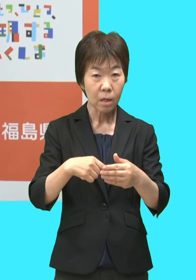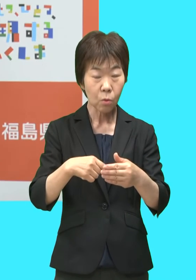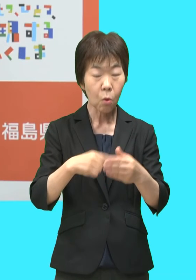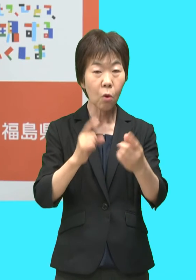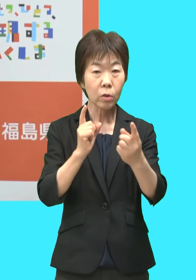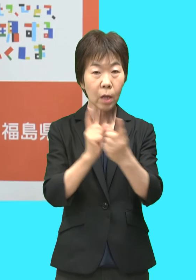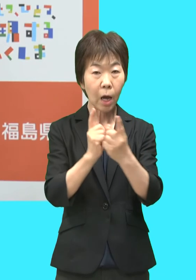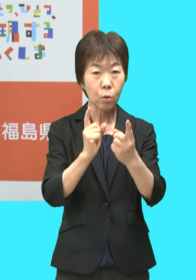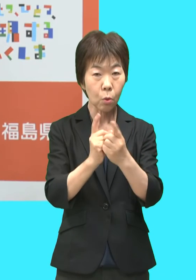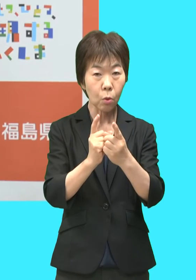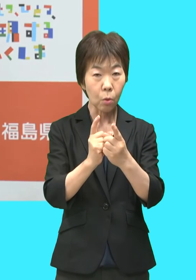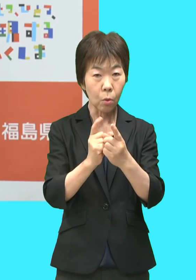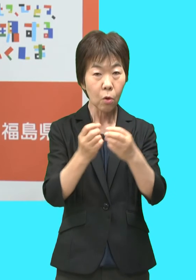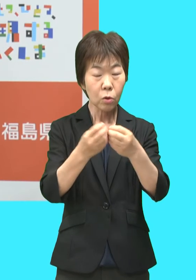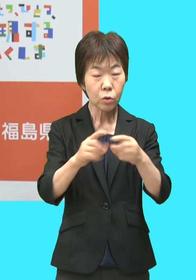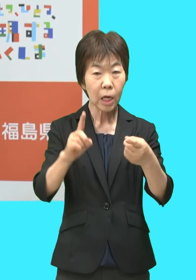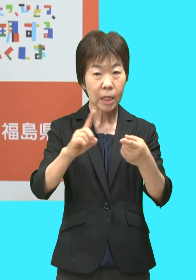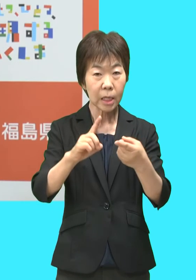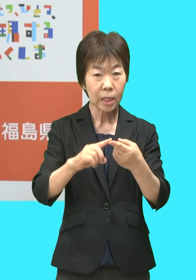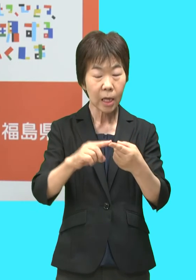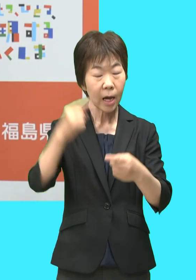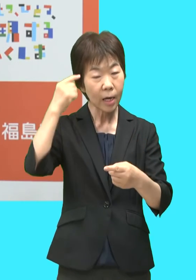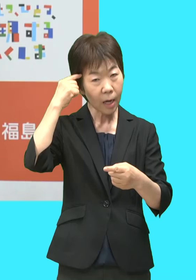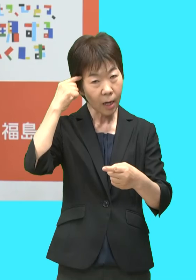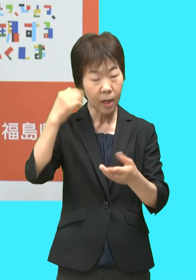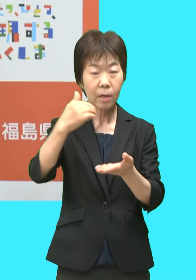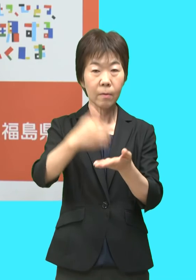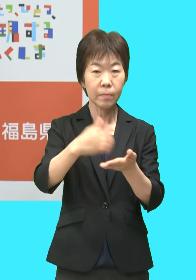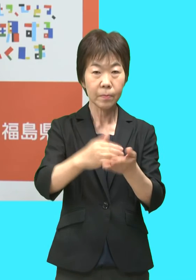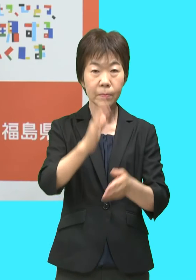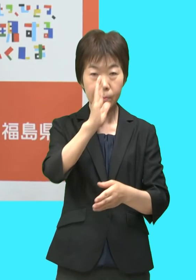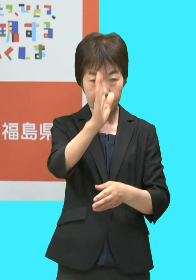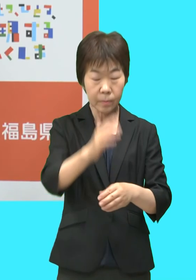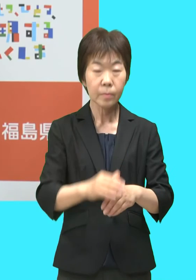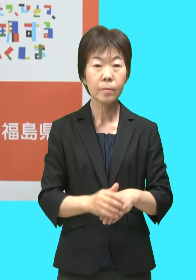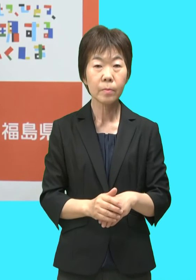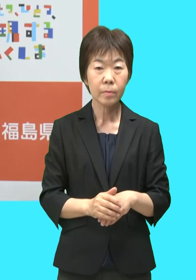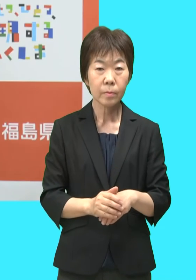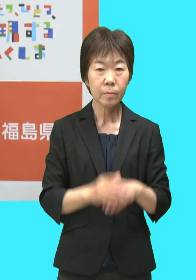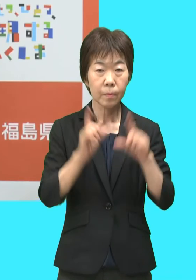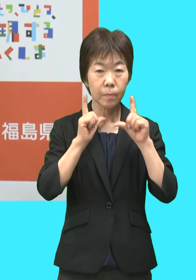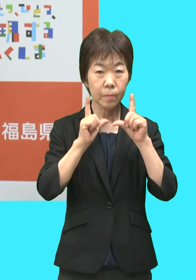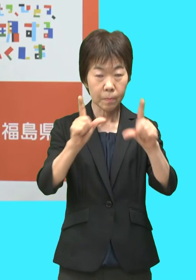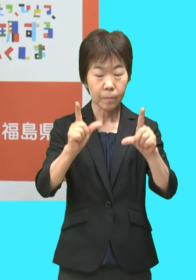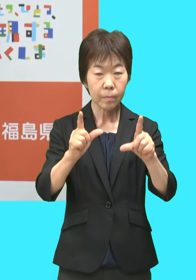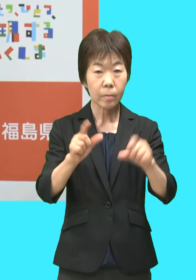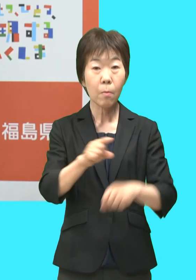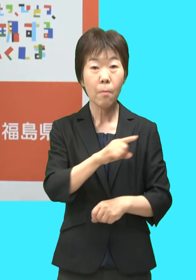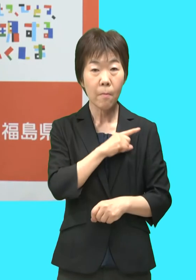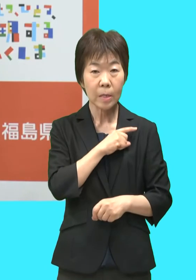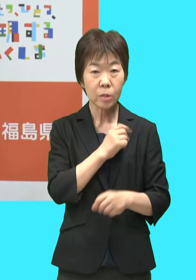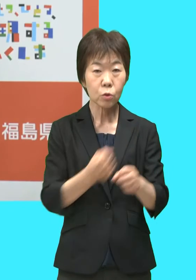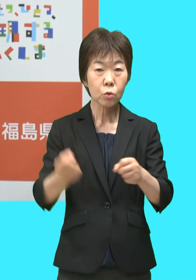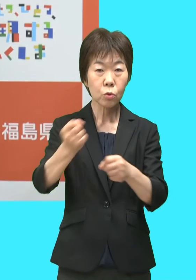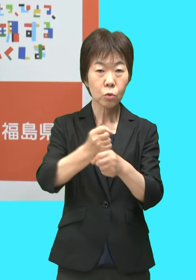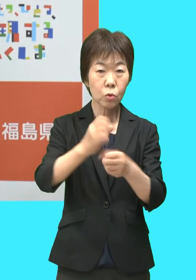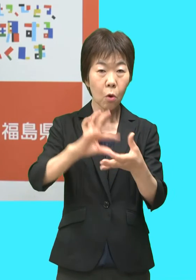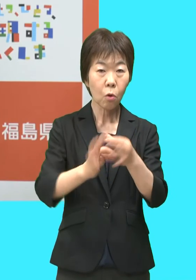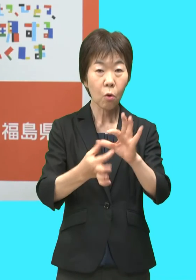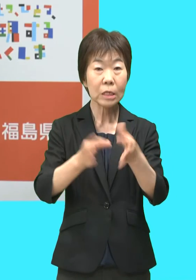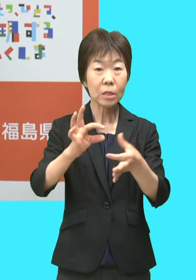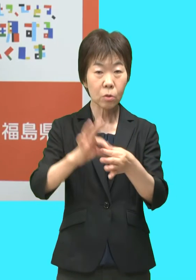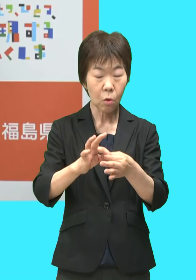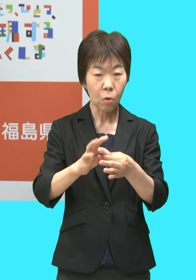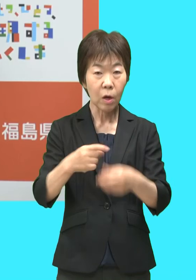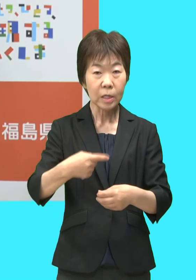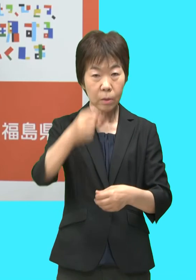ができるのかという、具体的に何かこう知事の中で思い描いているものがあれば教えてください 。まず復興五輪の一番